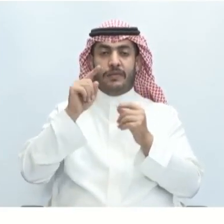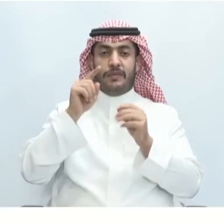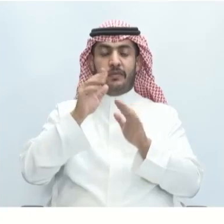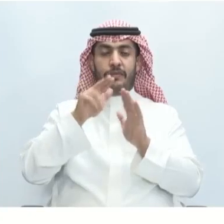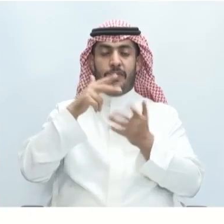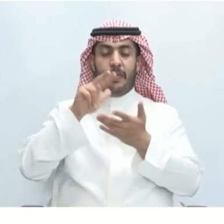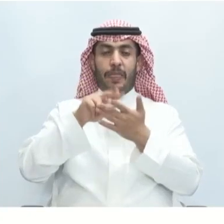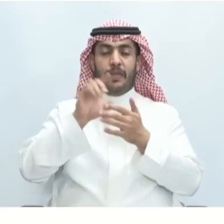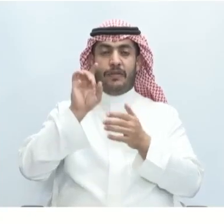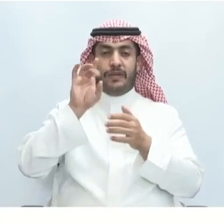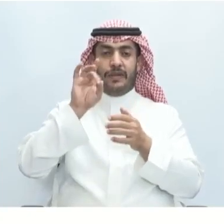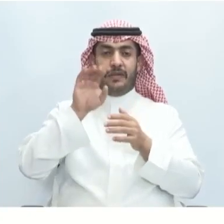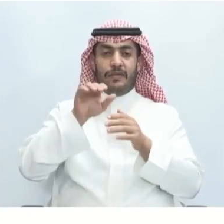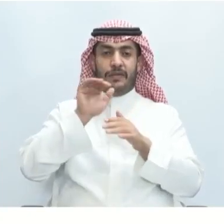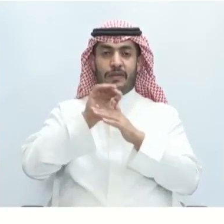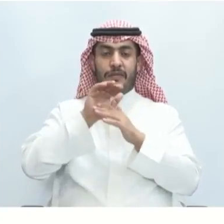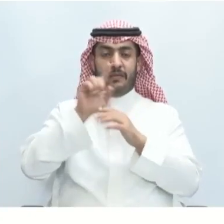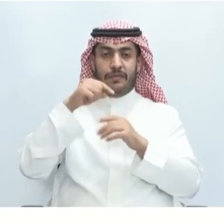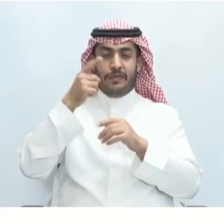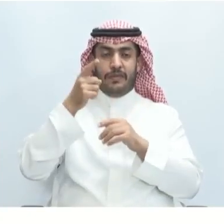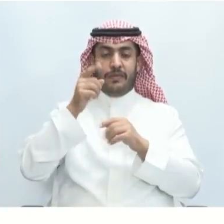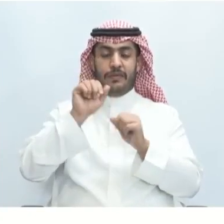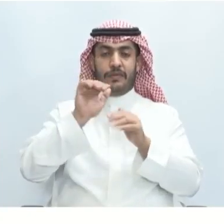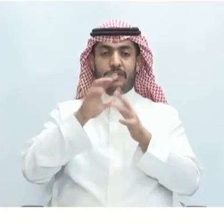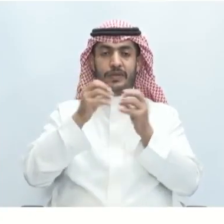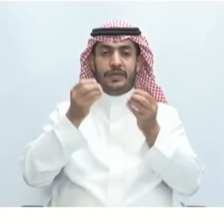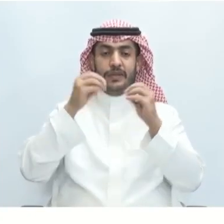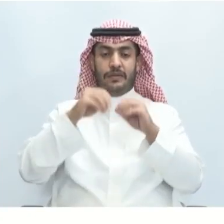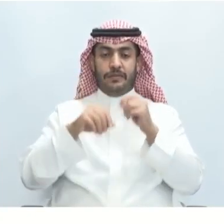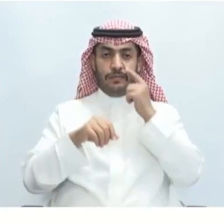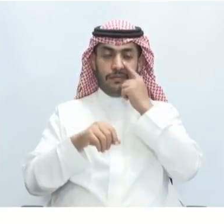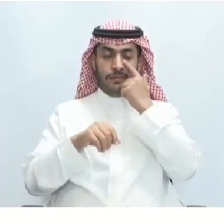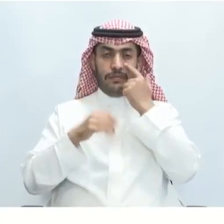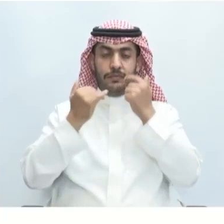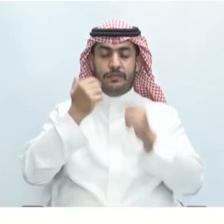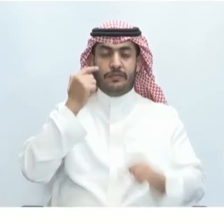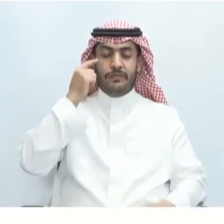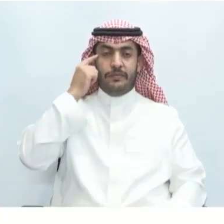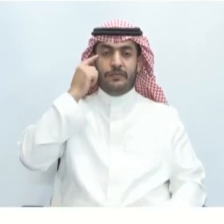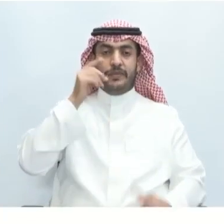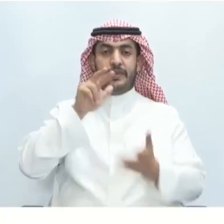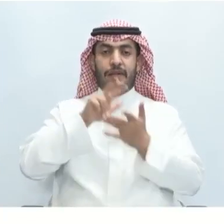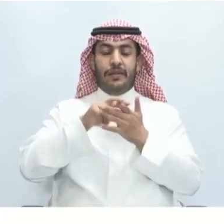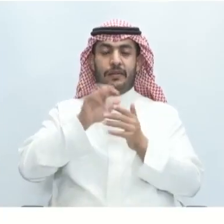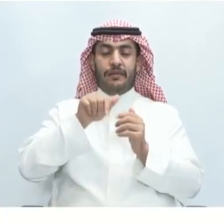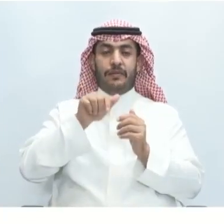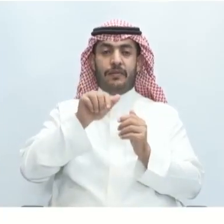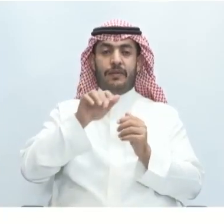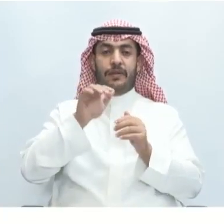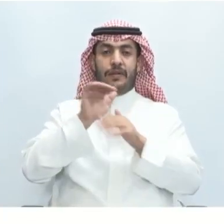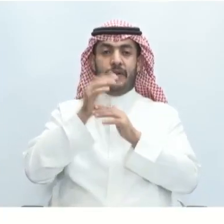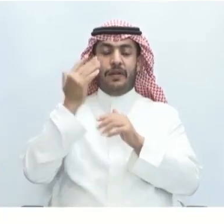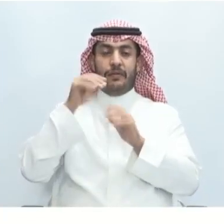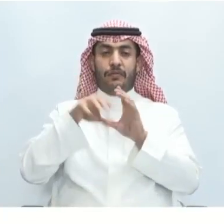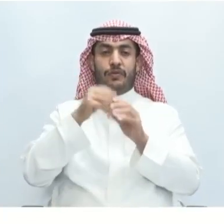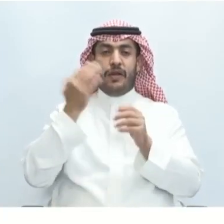سنطبق ذلك باذن الله في الدروس القادمه وتكون اكثر وضعه ولكن نستذكر سويا ما طبقناه في الفصول